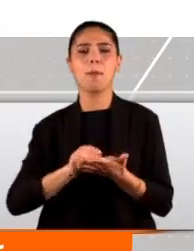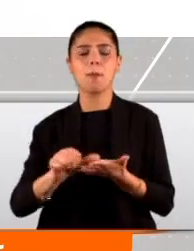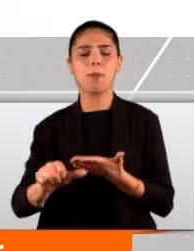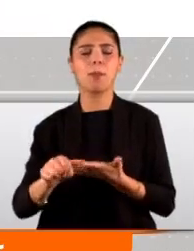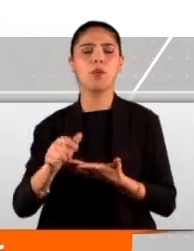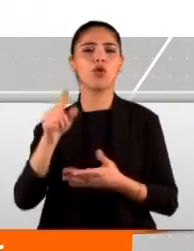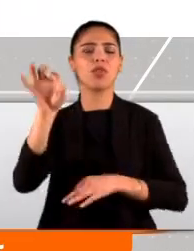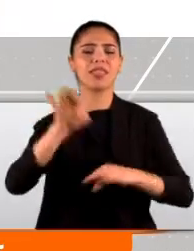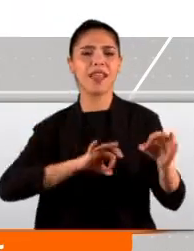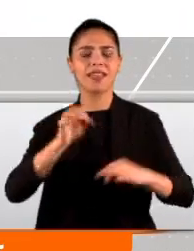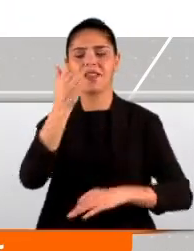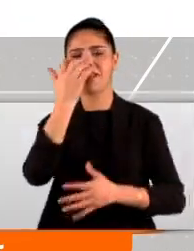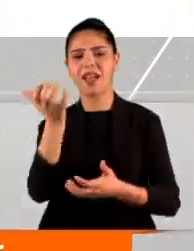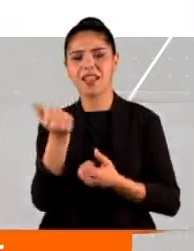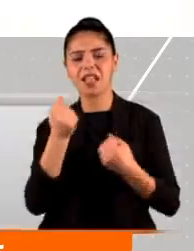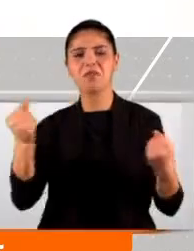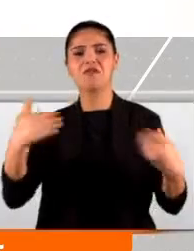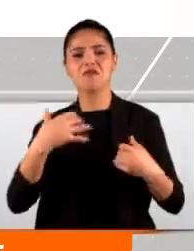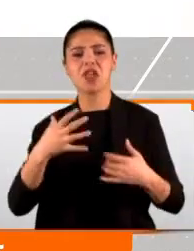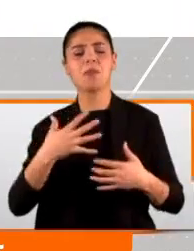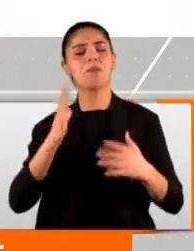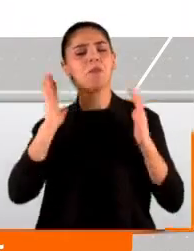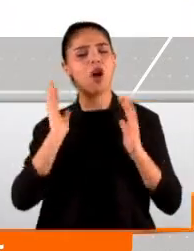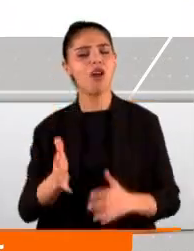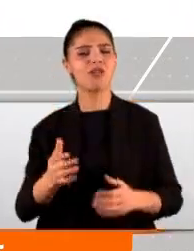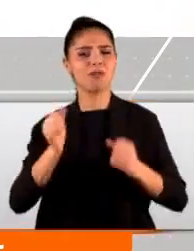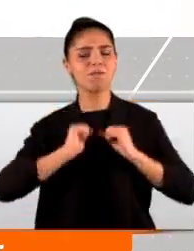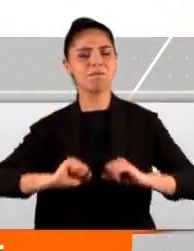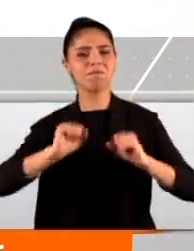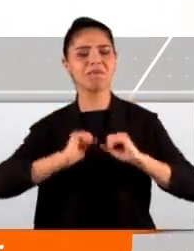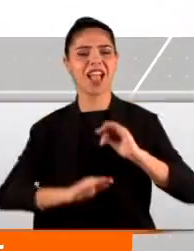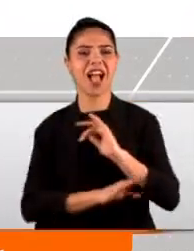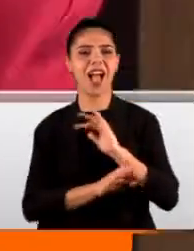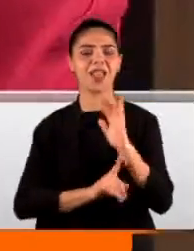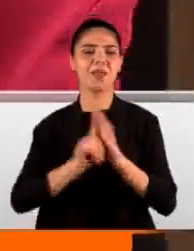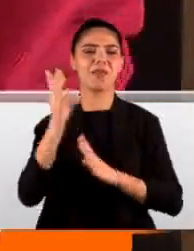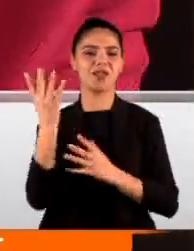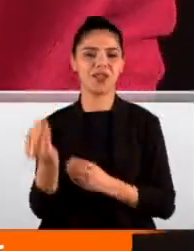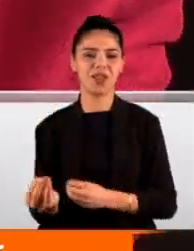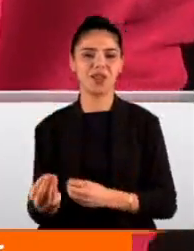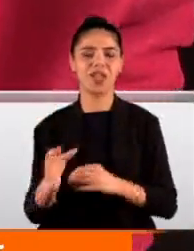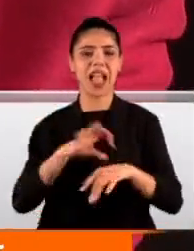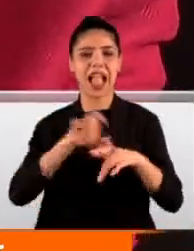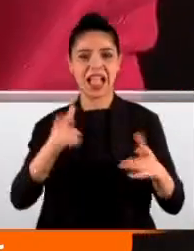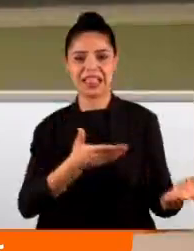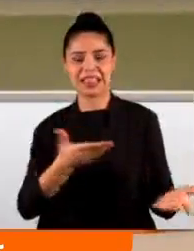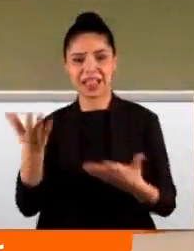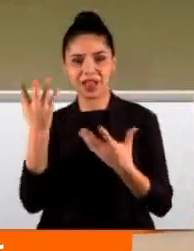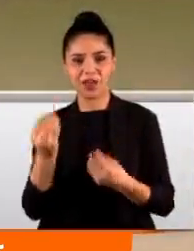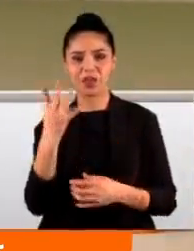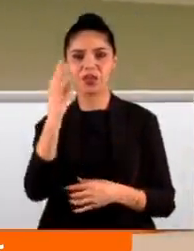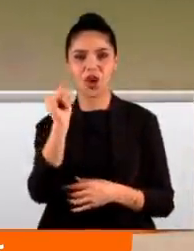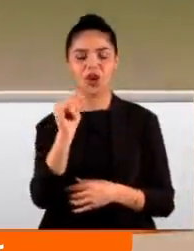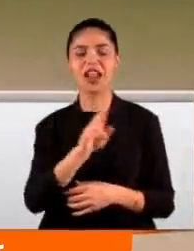tetkikler kanalıma lar filmler Bunların hepsine göğüs gererek yaşama tutunmayı başardı hastaneden taburcu olduğunda